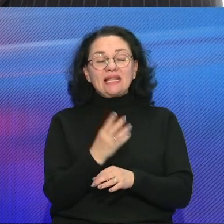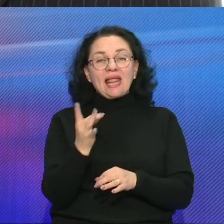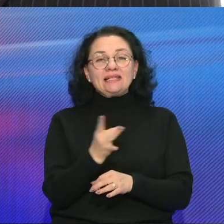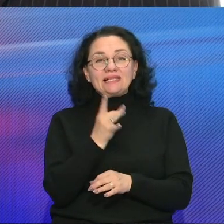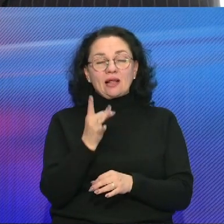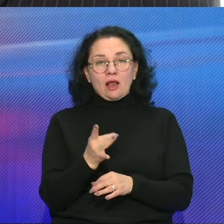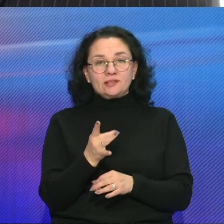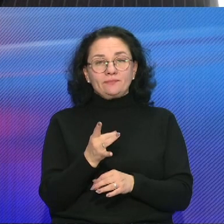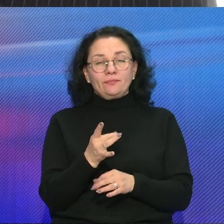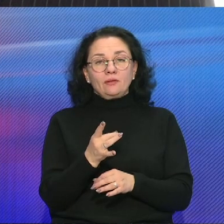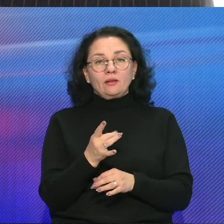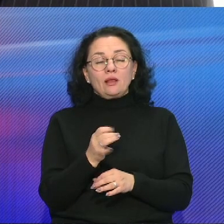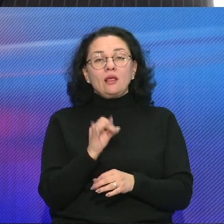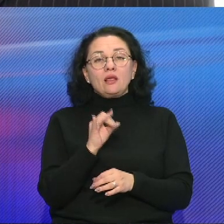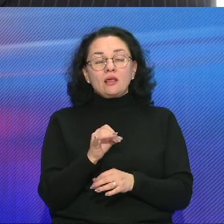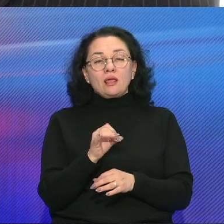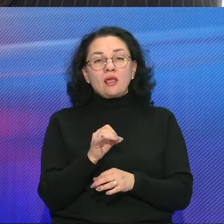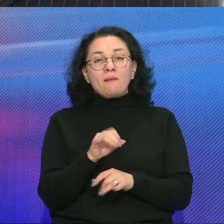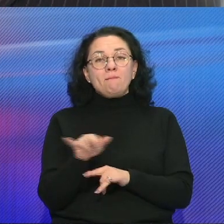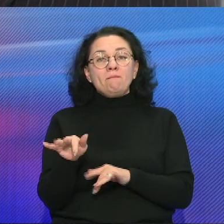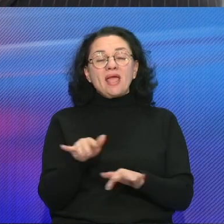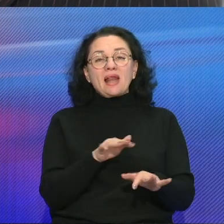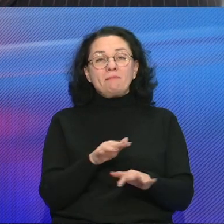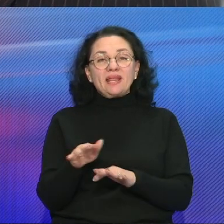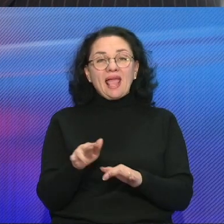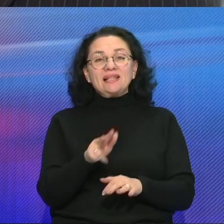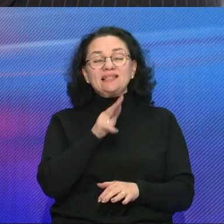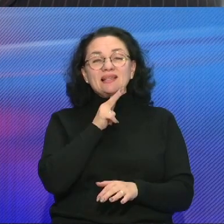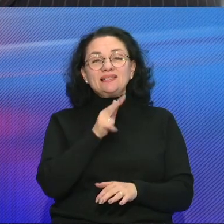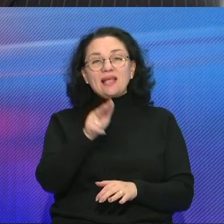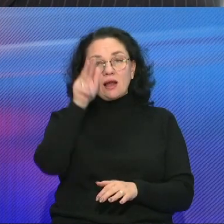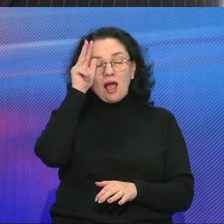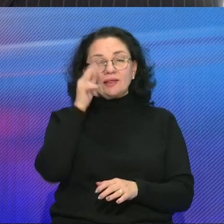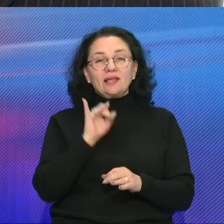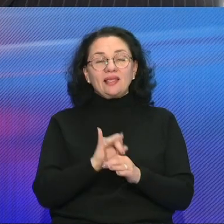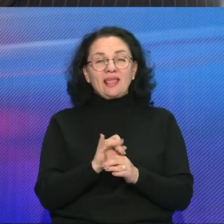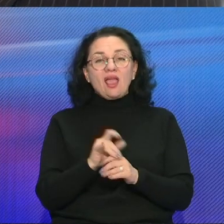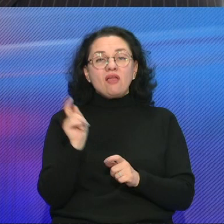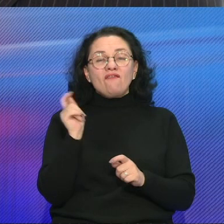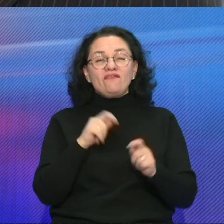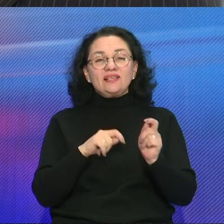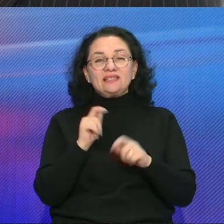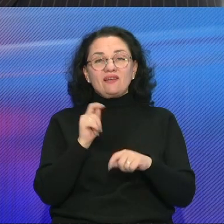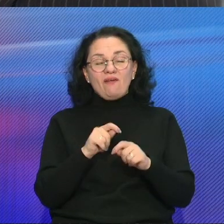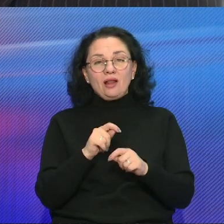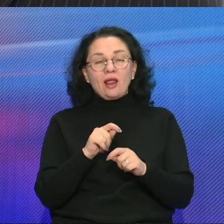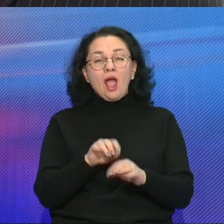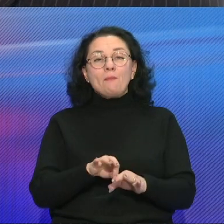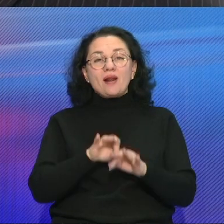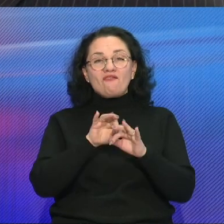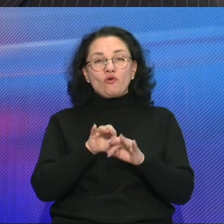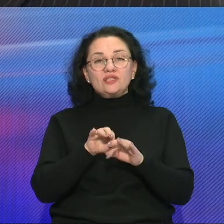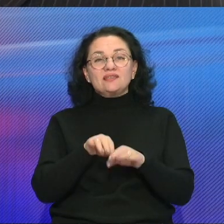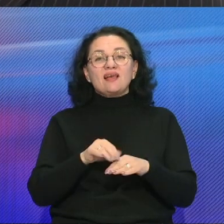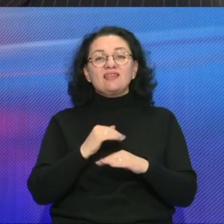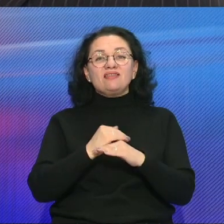и мероприятие декады, и фестиваль, оно проходит очень на высоком традиционно-методическом,